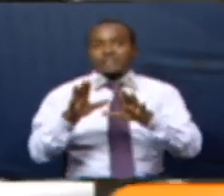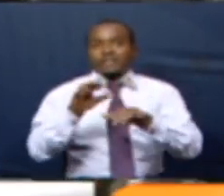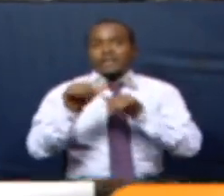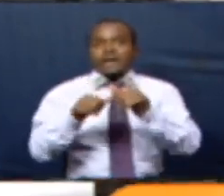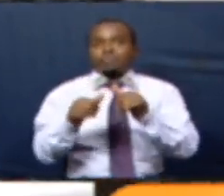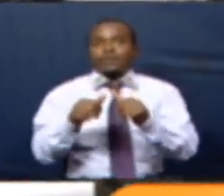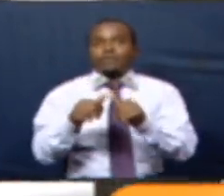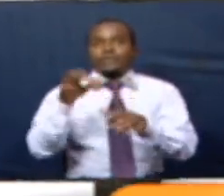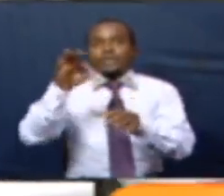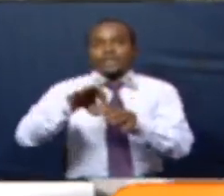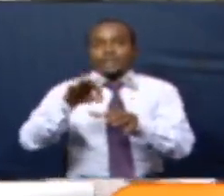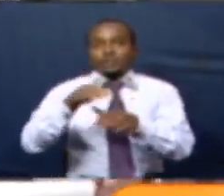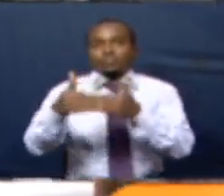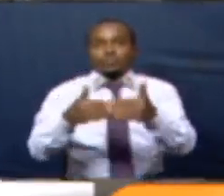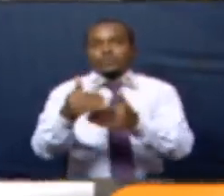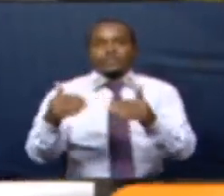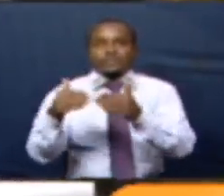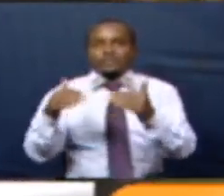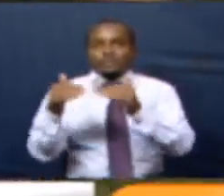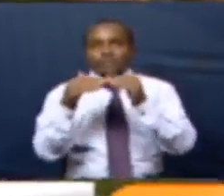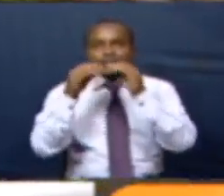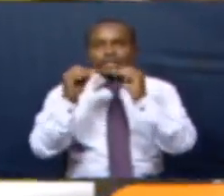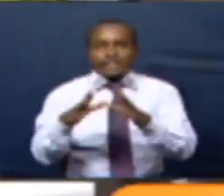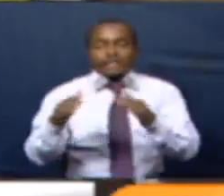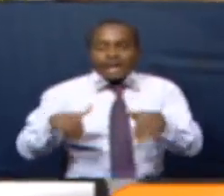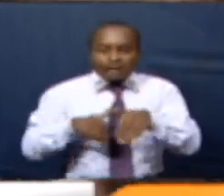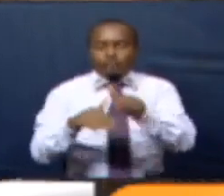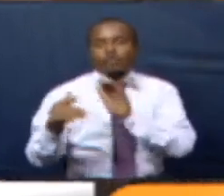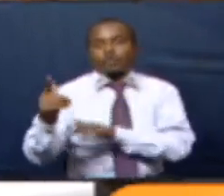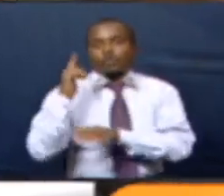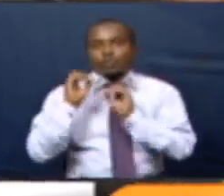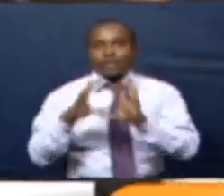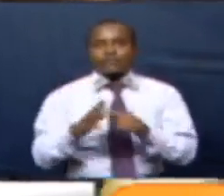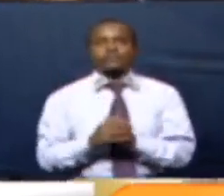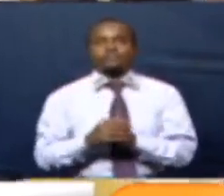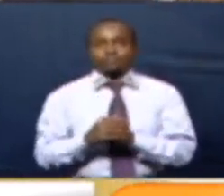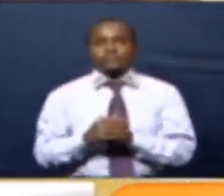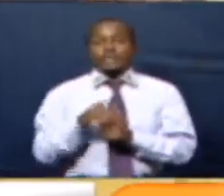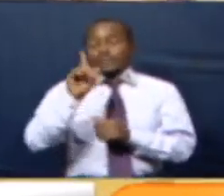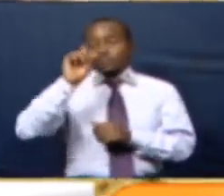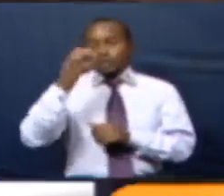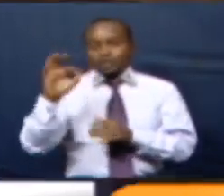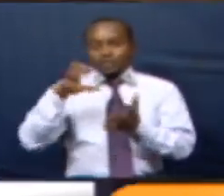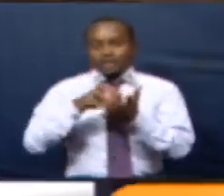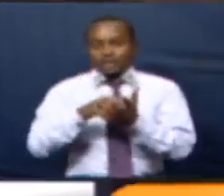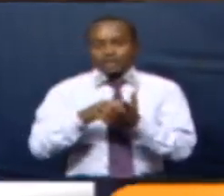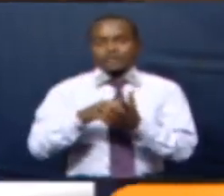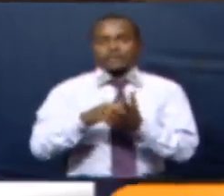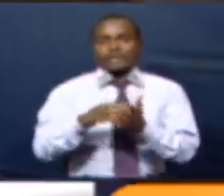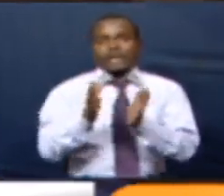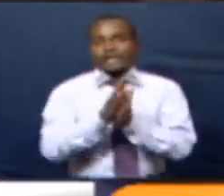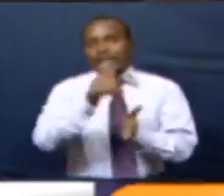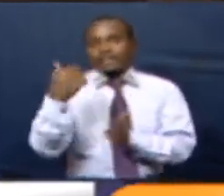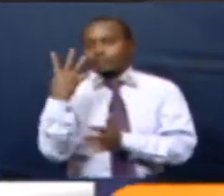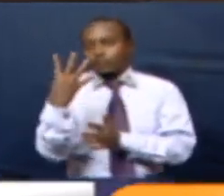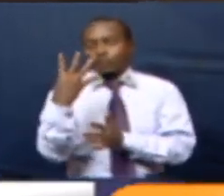uchaguzi wa kaunti ya Kisumu haukuwa wa haki na haukufanywa kulingana na katiba. Kesi hiyo ni mojawapo kati ya kesi nne za magavana tofauti